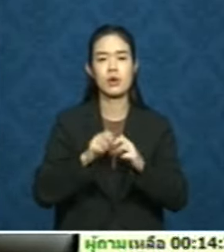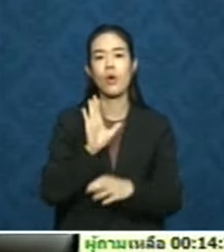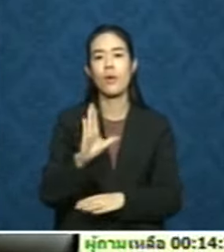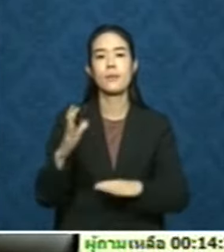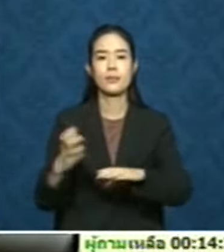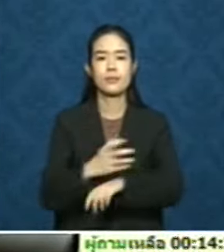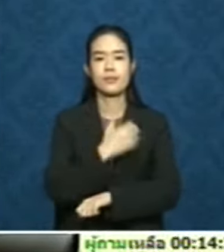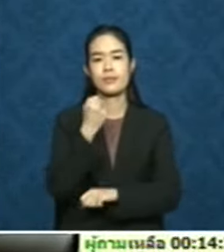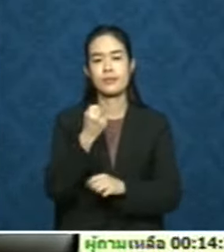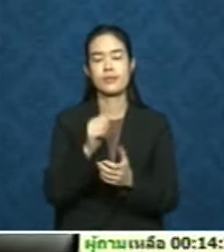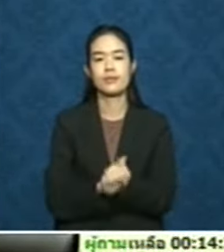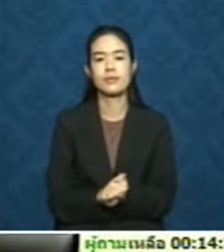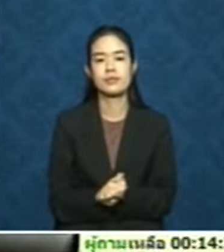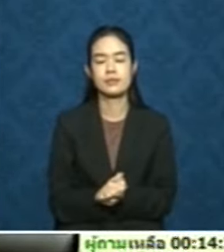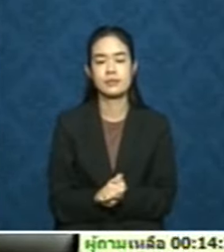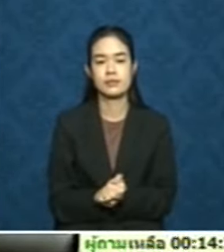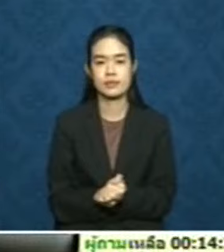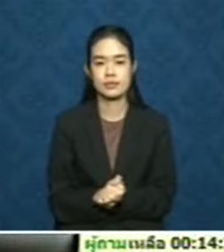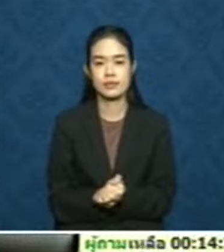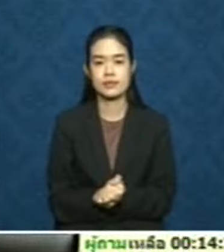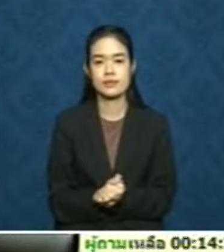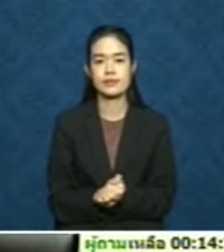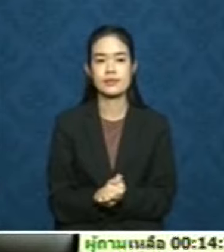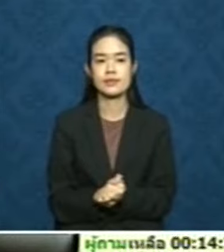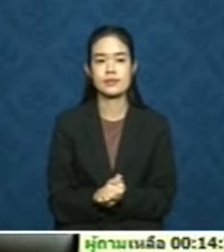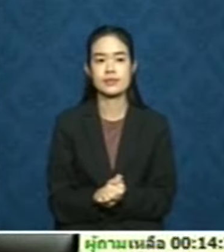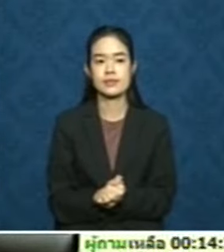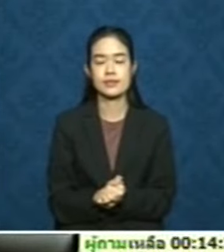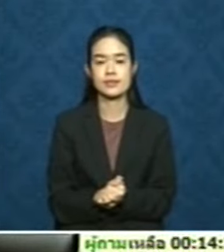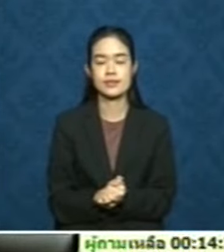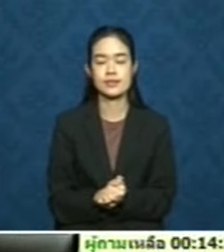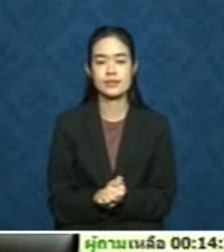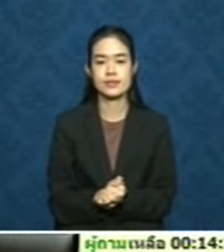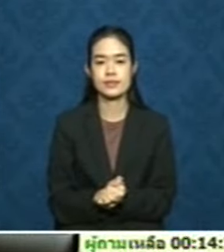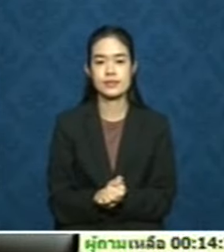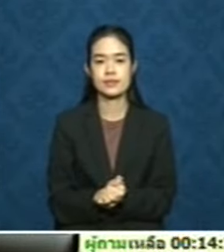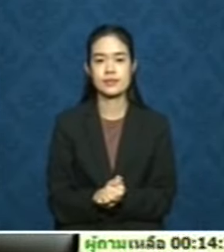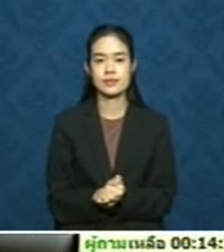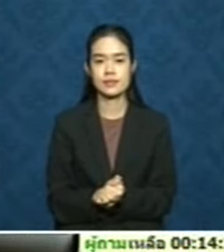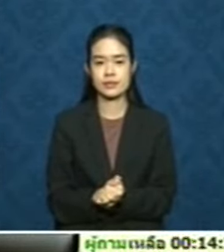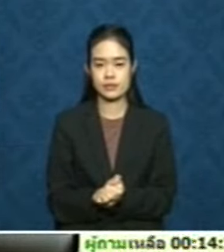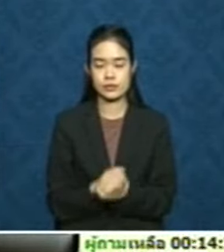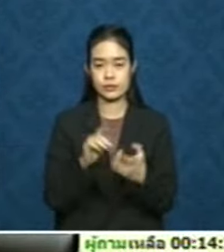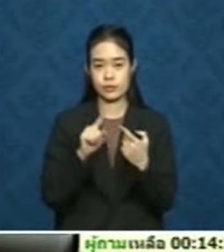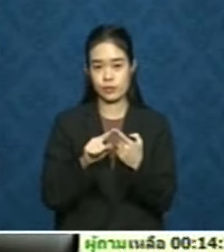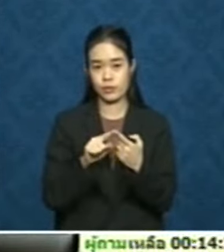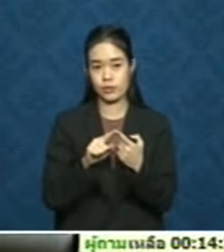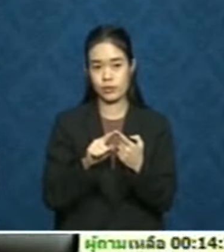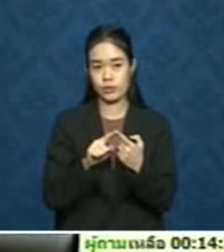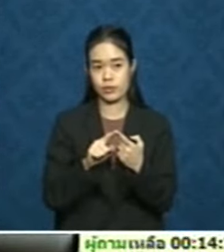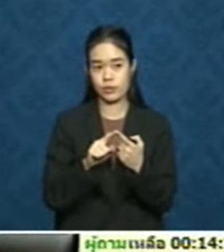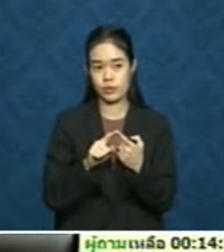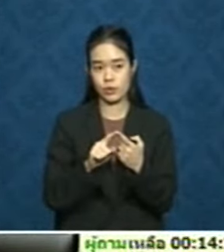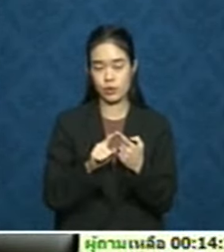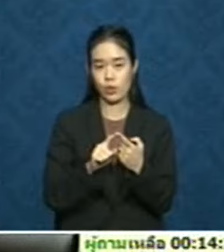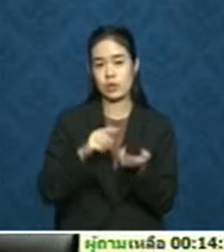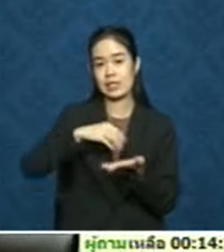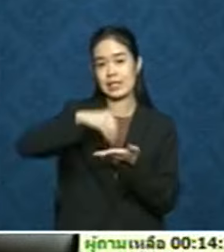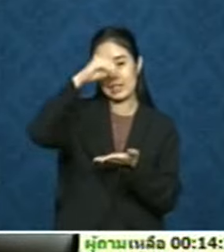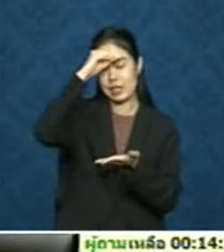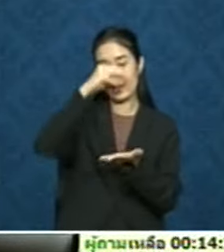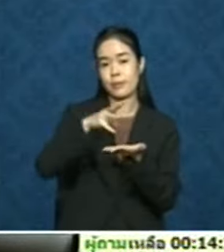องคือสถาบันเทคโนโลยีราชมงคลอุเทนถวาย